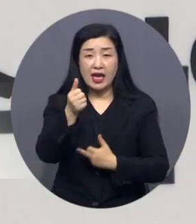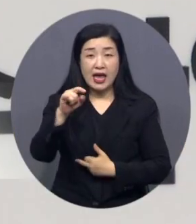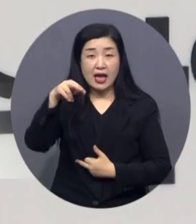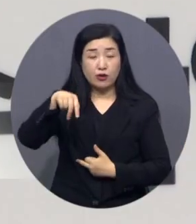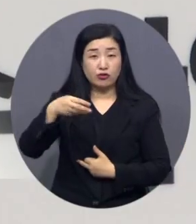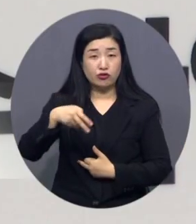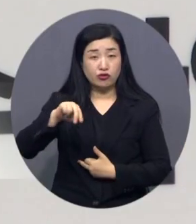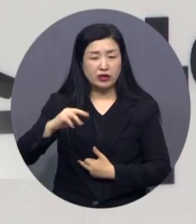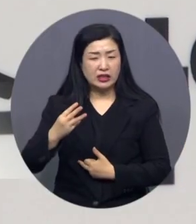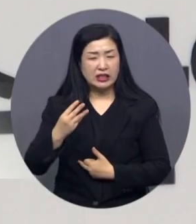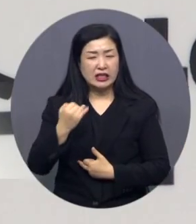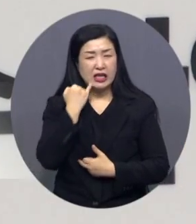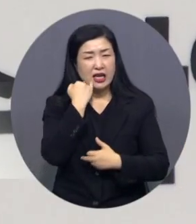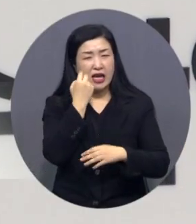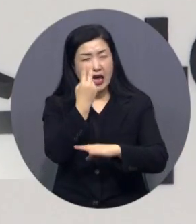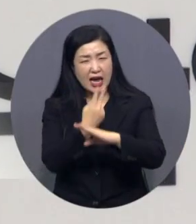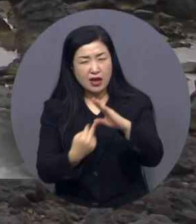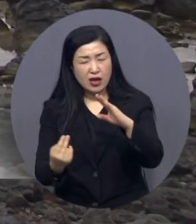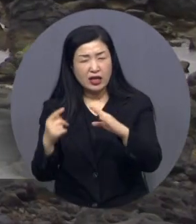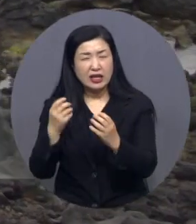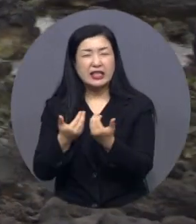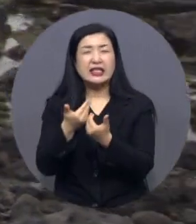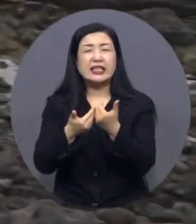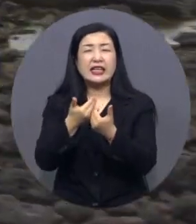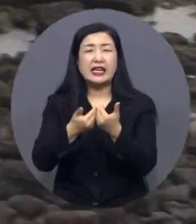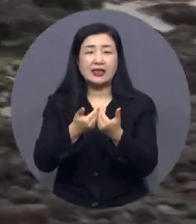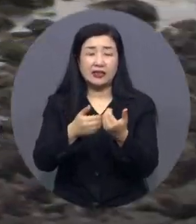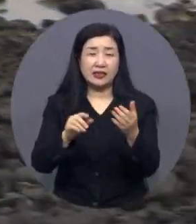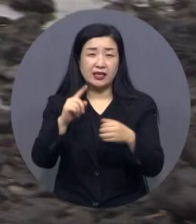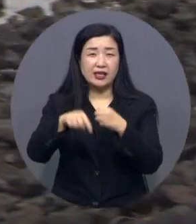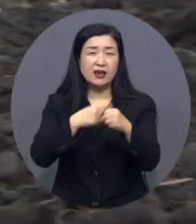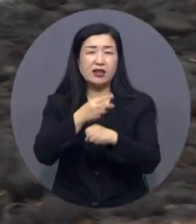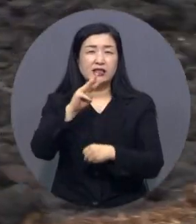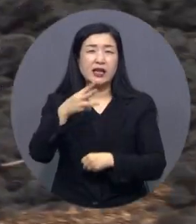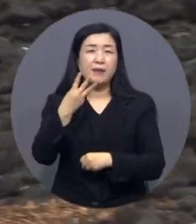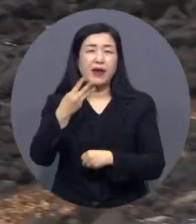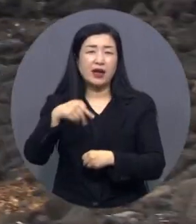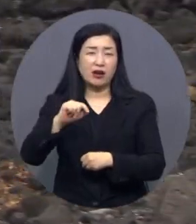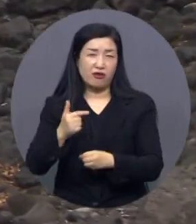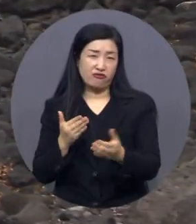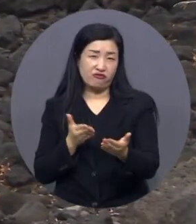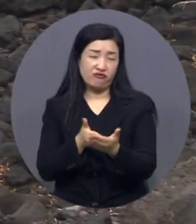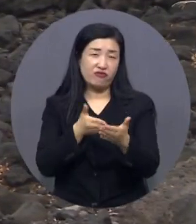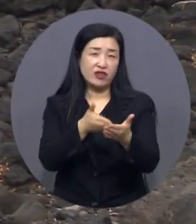인한 해녀들과의 갈등 민원이 연간 300건씩 접수되고 있습니다.